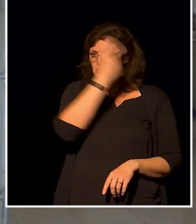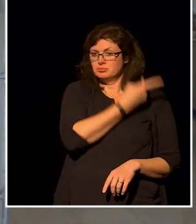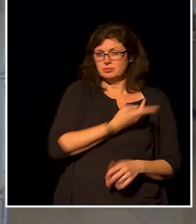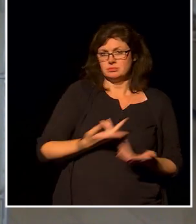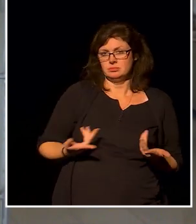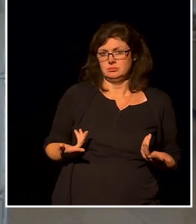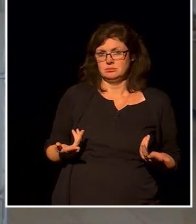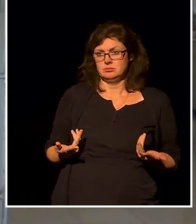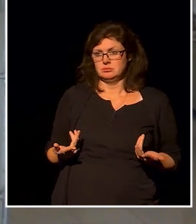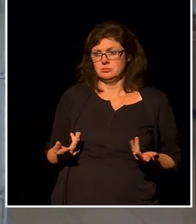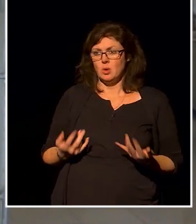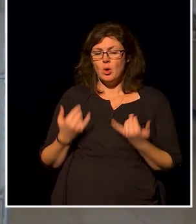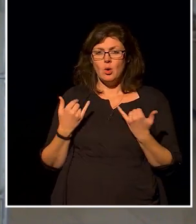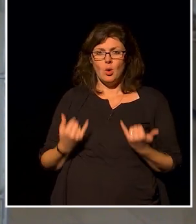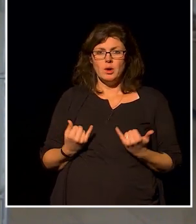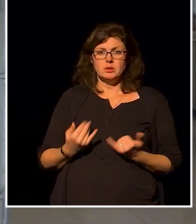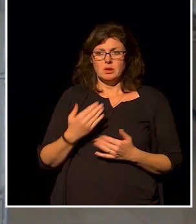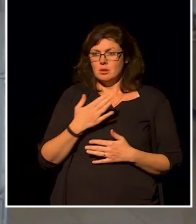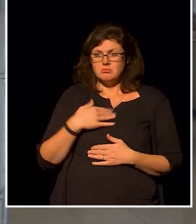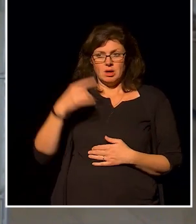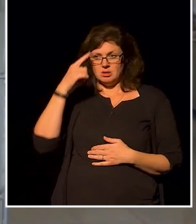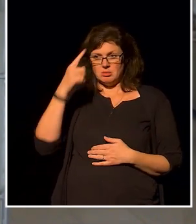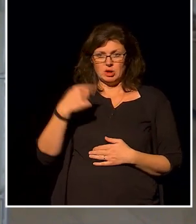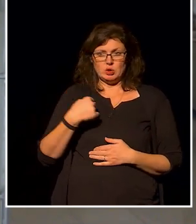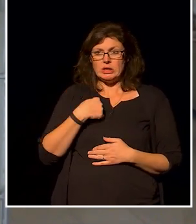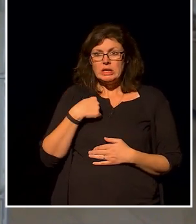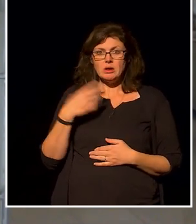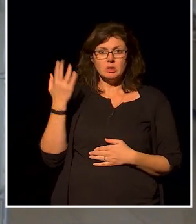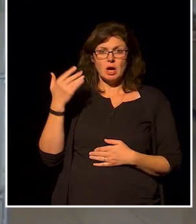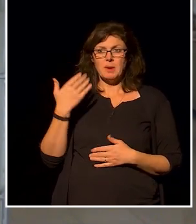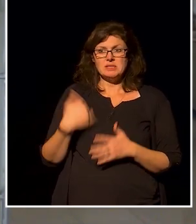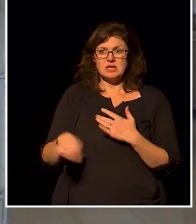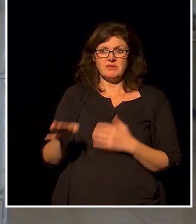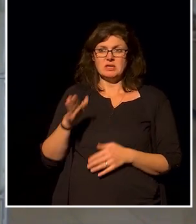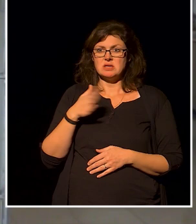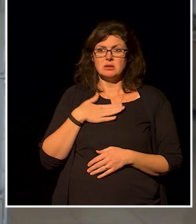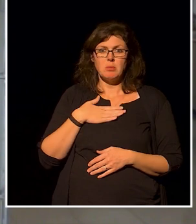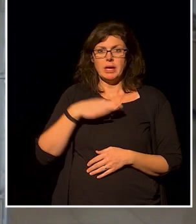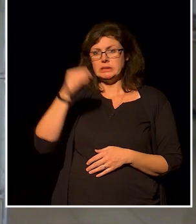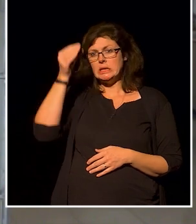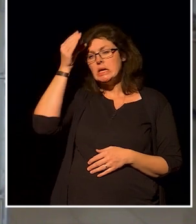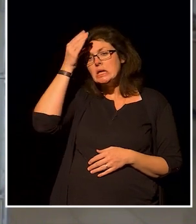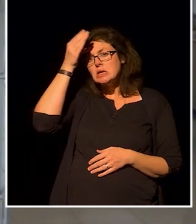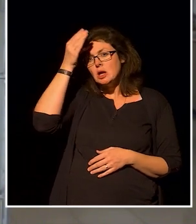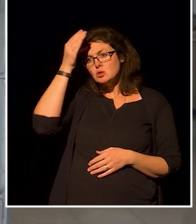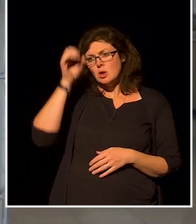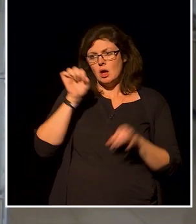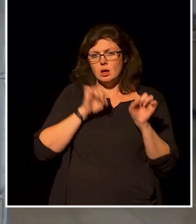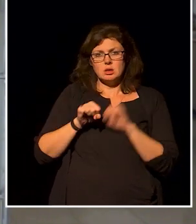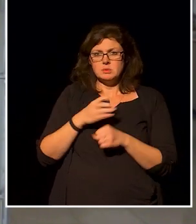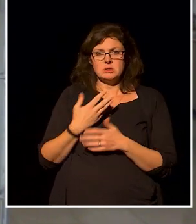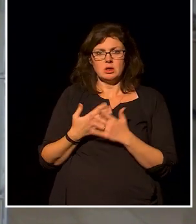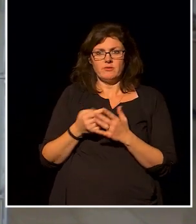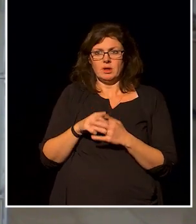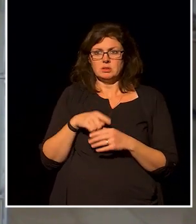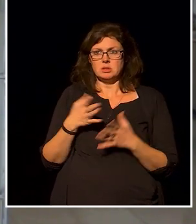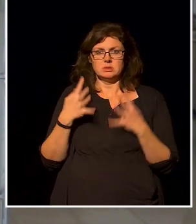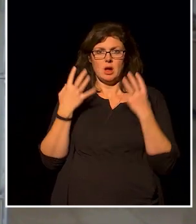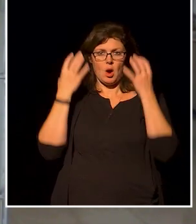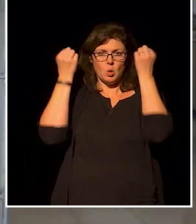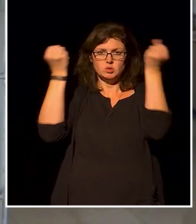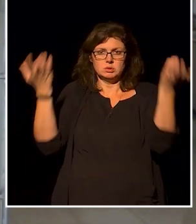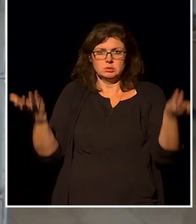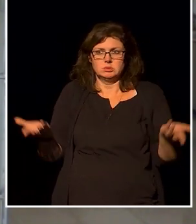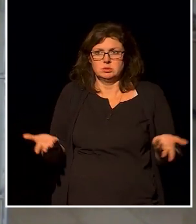eigenes Versagen meiner intellektuellen Kapazität nach von 22. Und